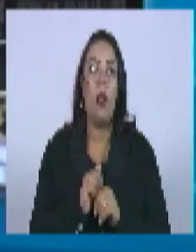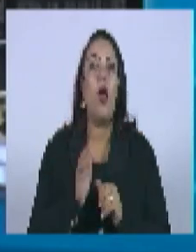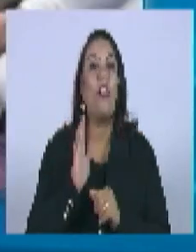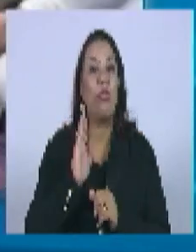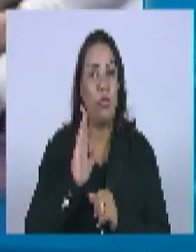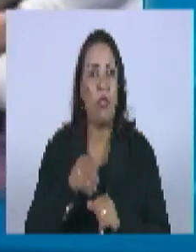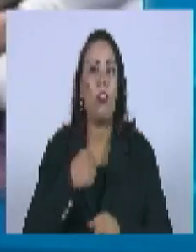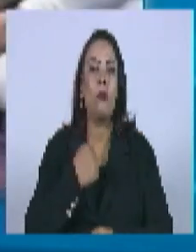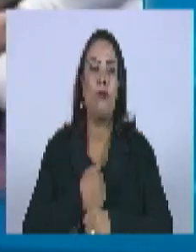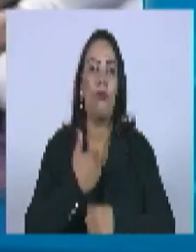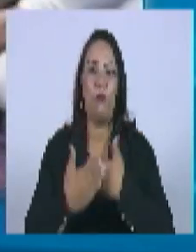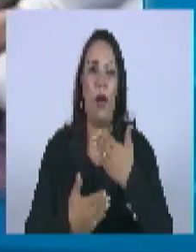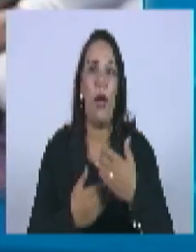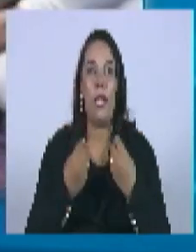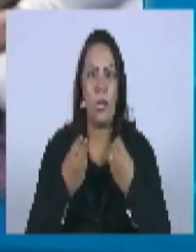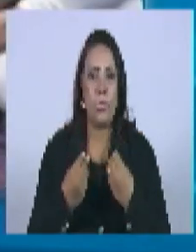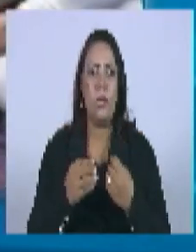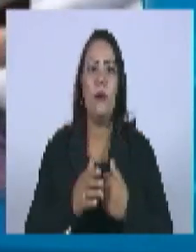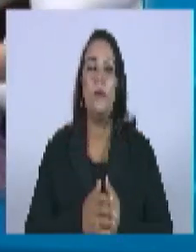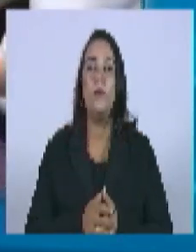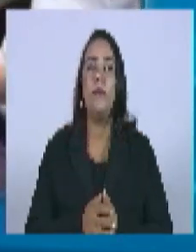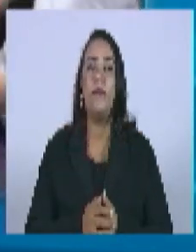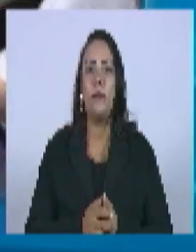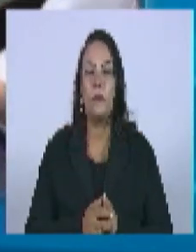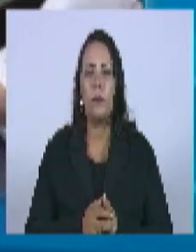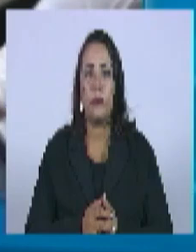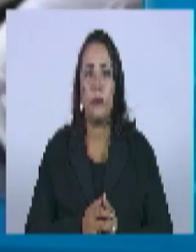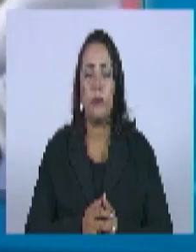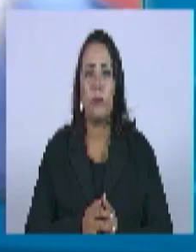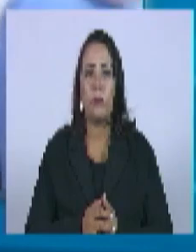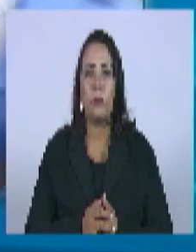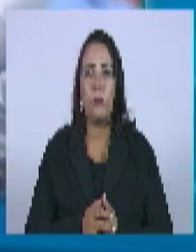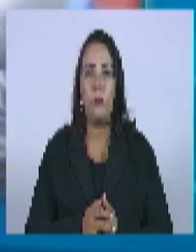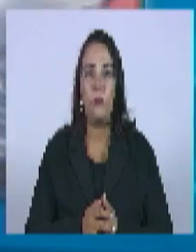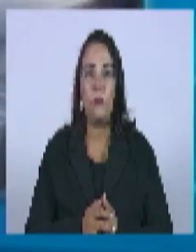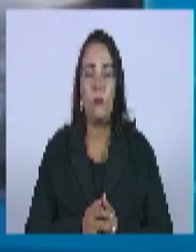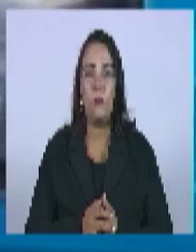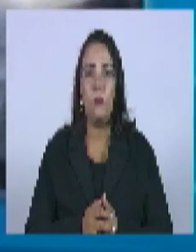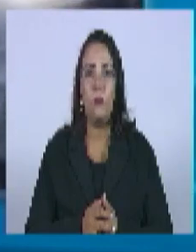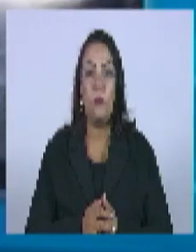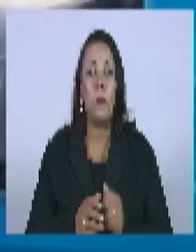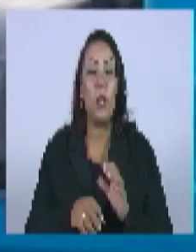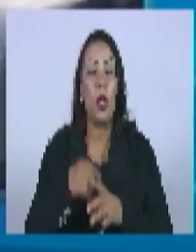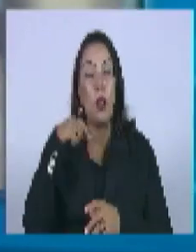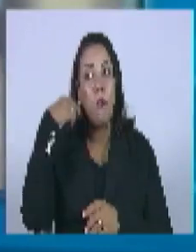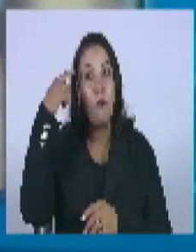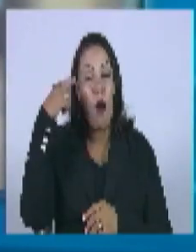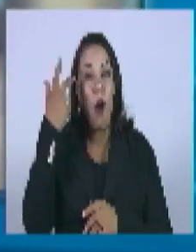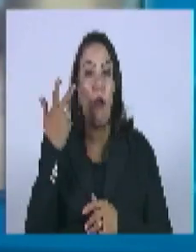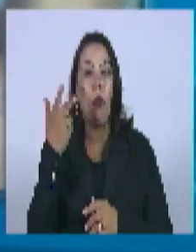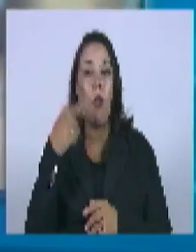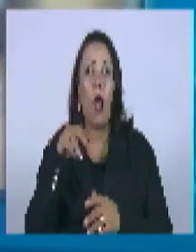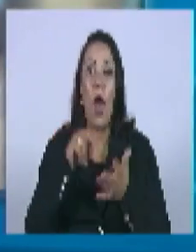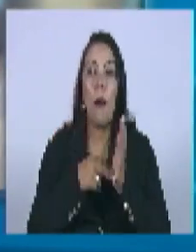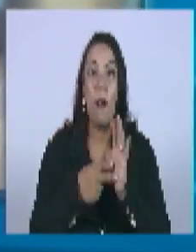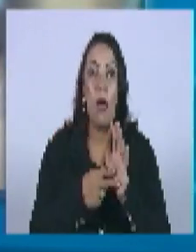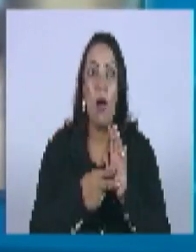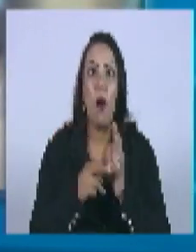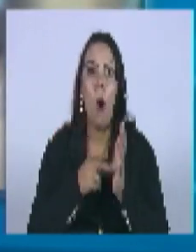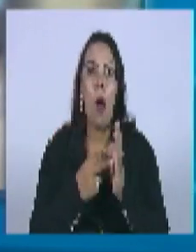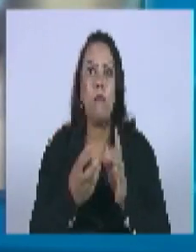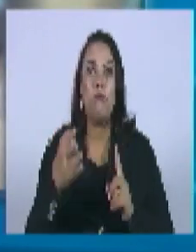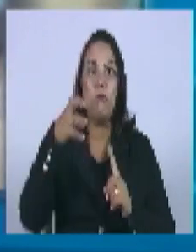ان تعمل طبعا لو افترضنا ان ما حدث هو هجمه